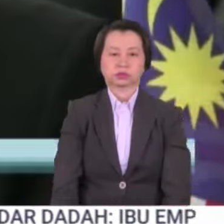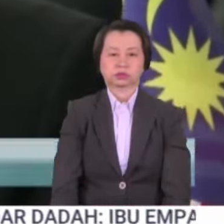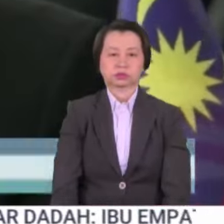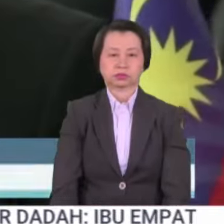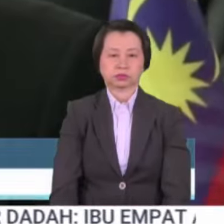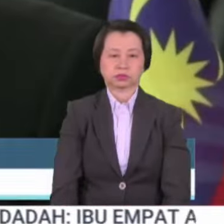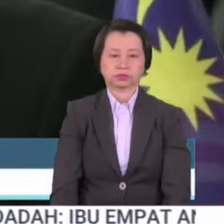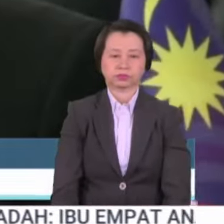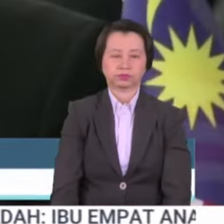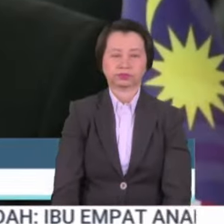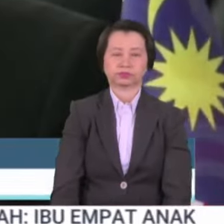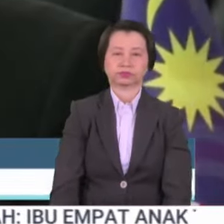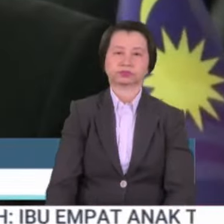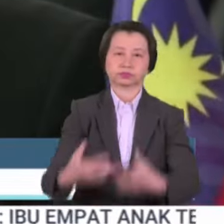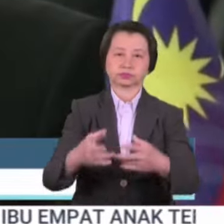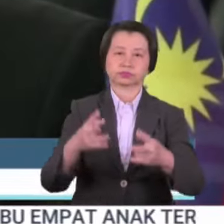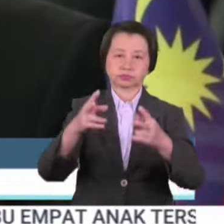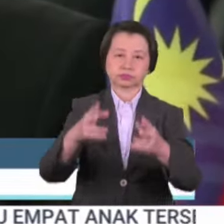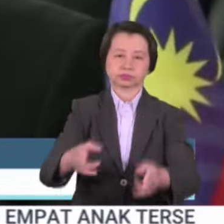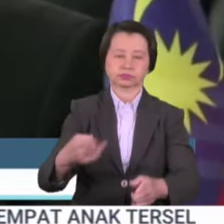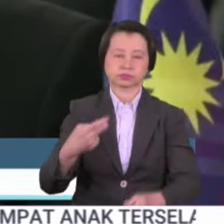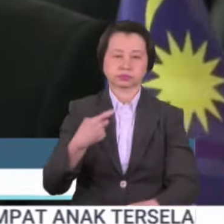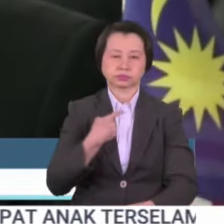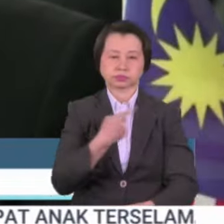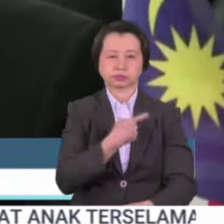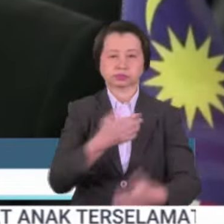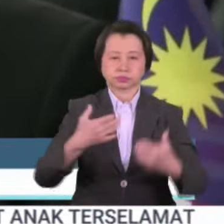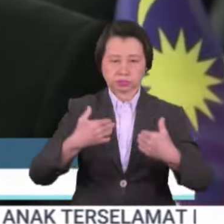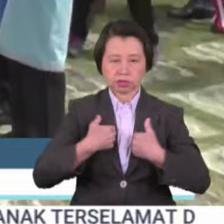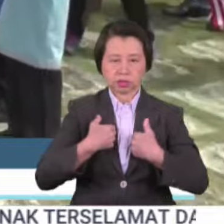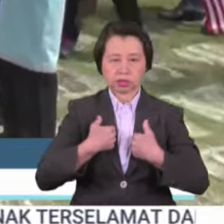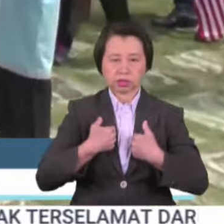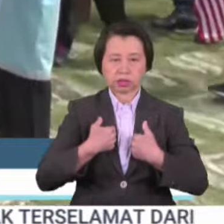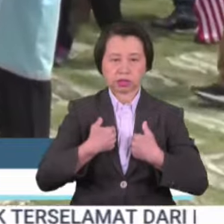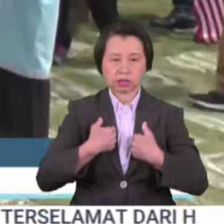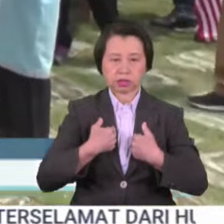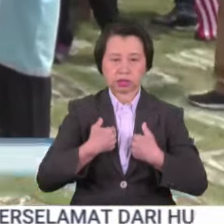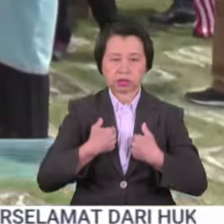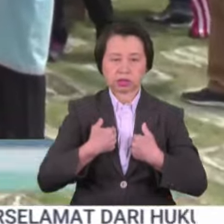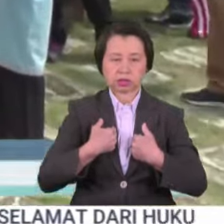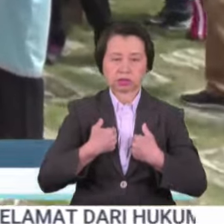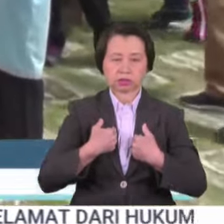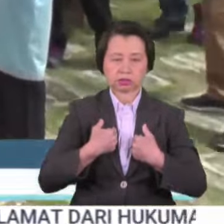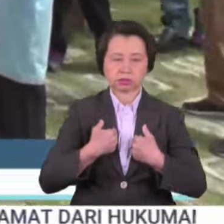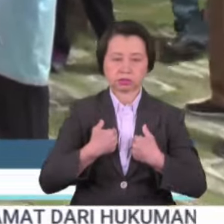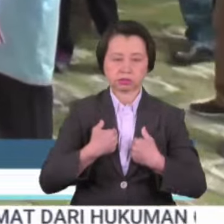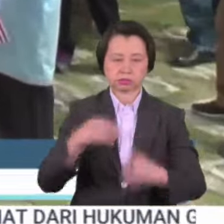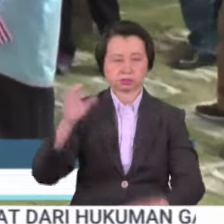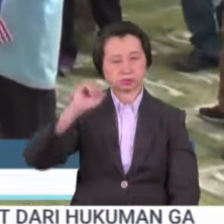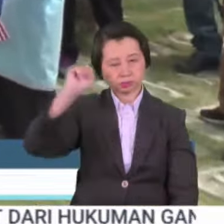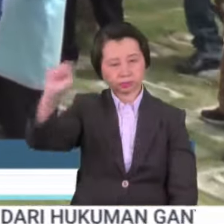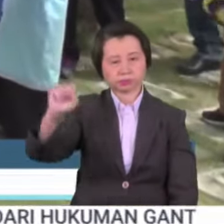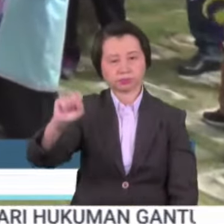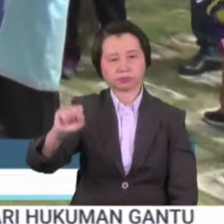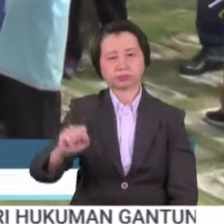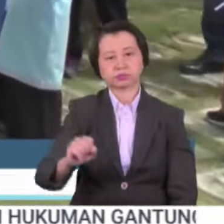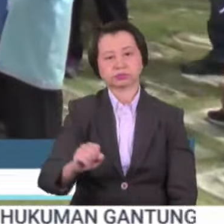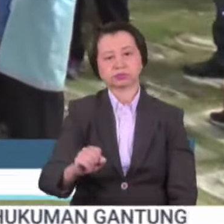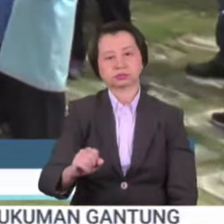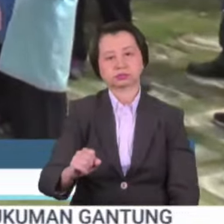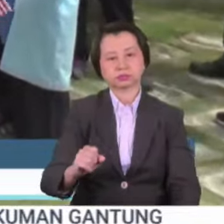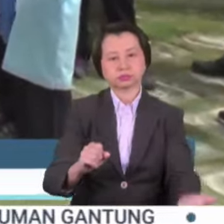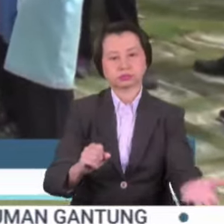ini, pelancaran ni kita, selepas pelancaran kita ada pula Gegau Merdeka oleh Jabatan Penyiaran. Jadi